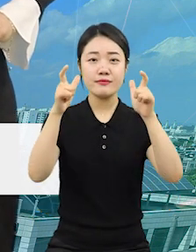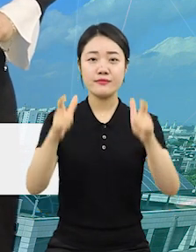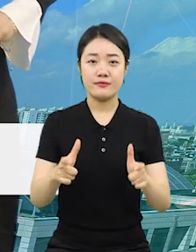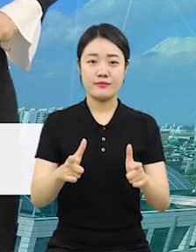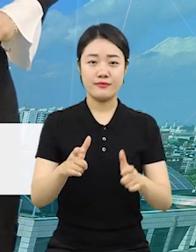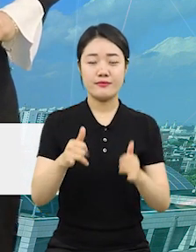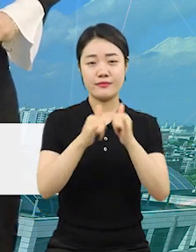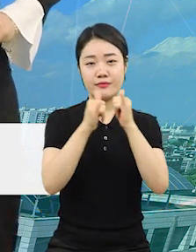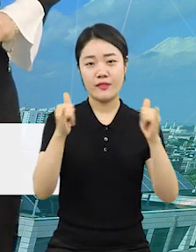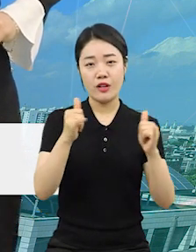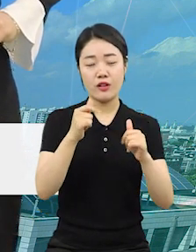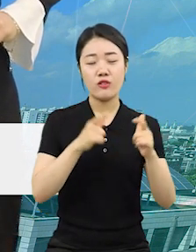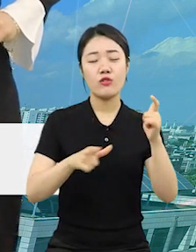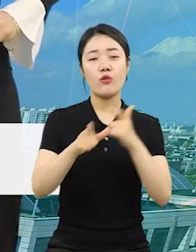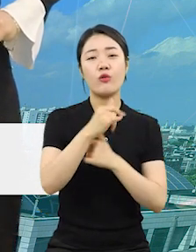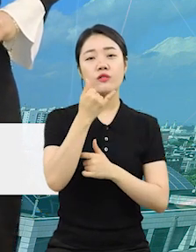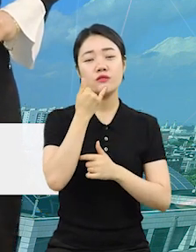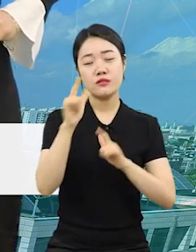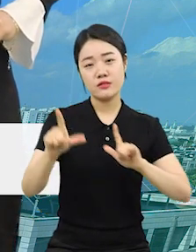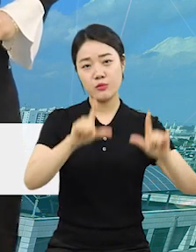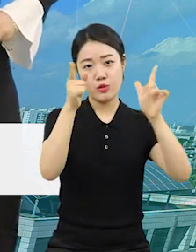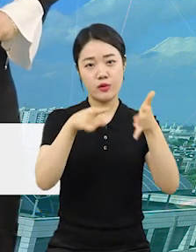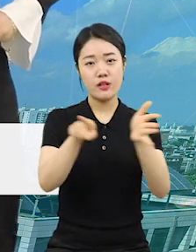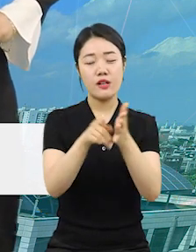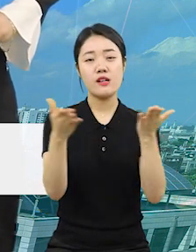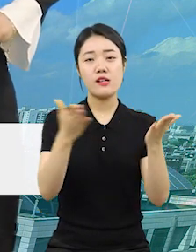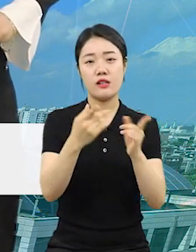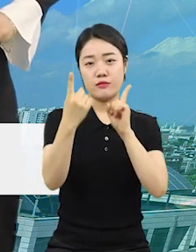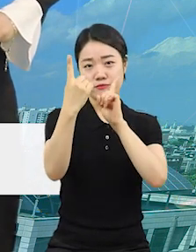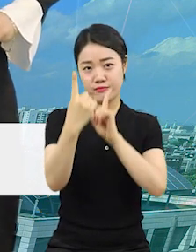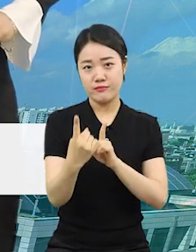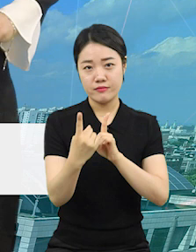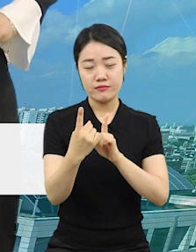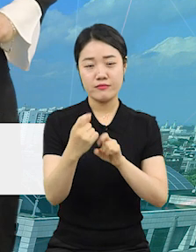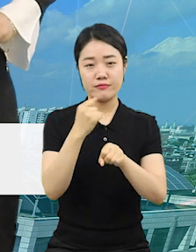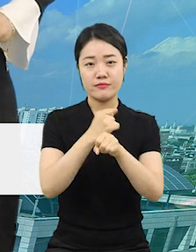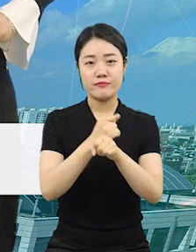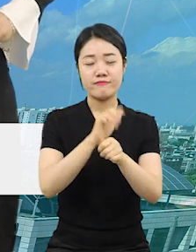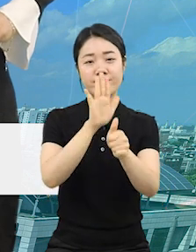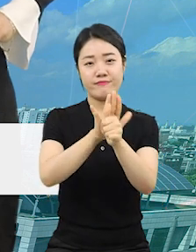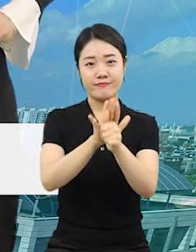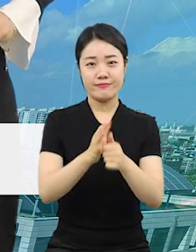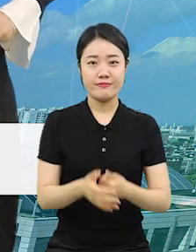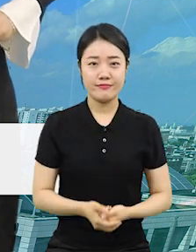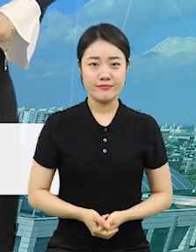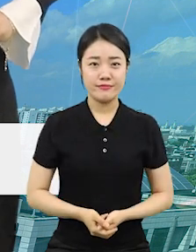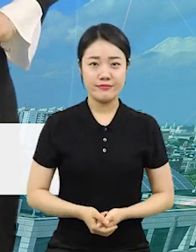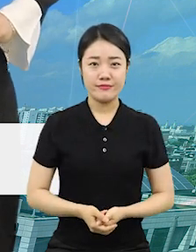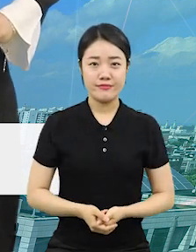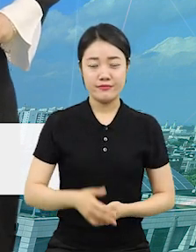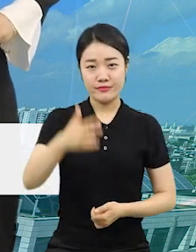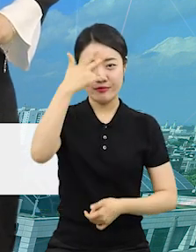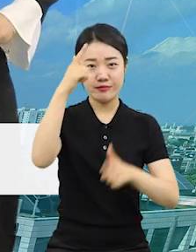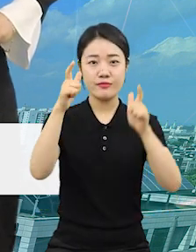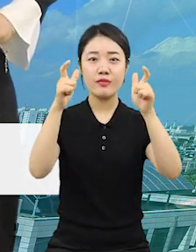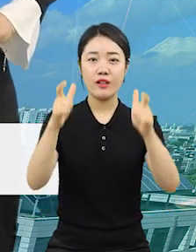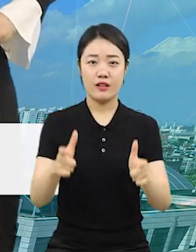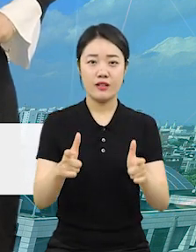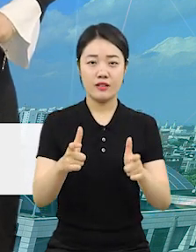부평구에서는 구민들의 더 나은 삶을 위해 일자리 창출에 적극적인 지원을 아끼지 않고 있습니다. 이에